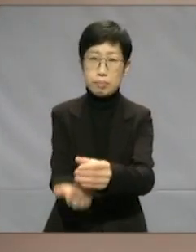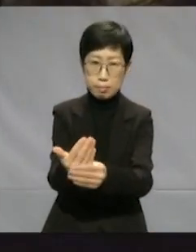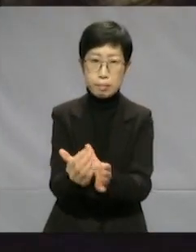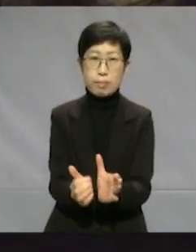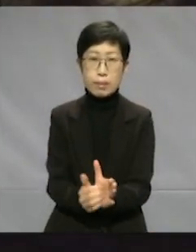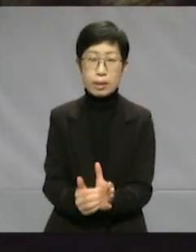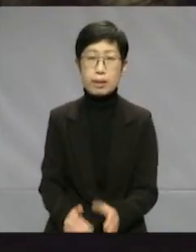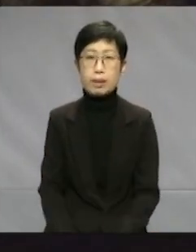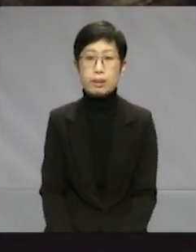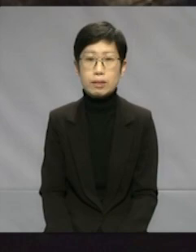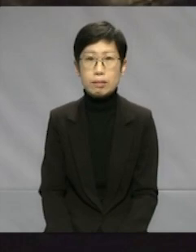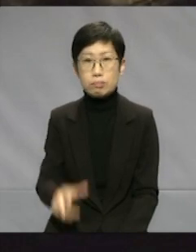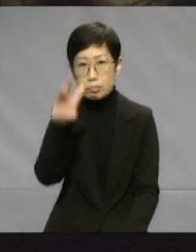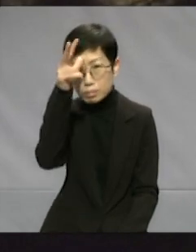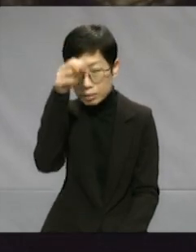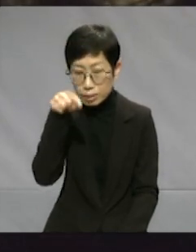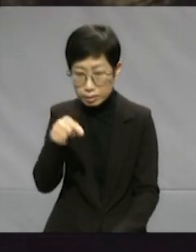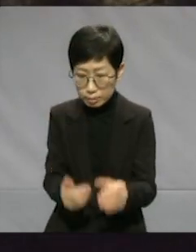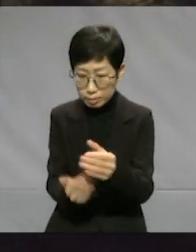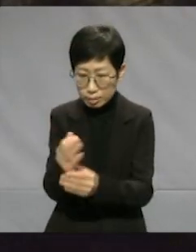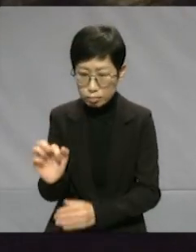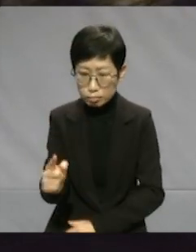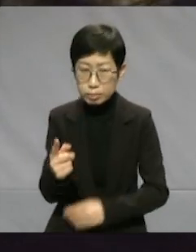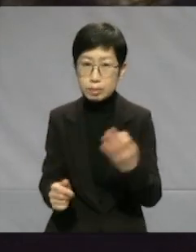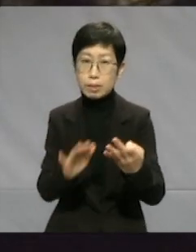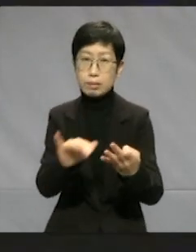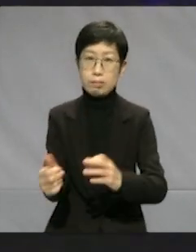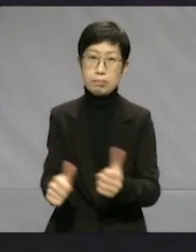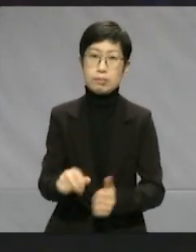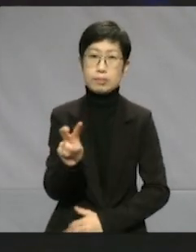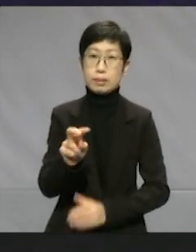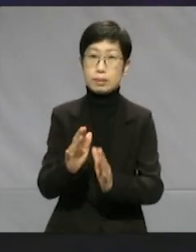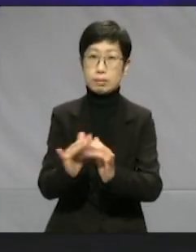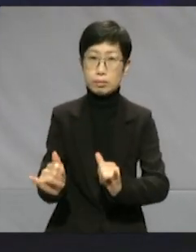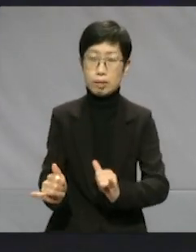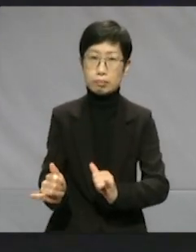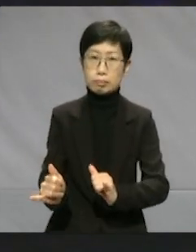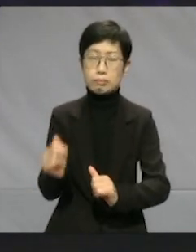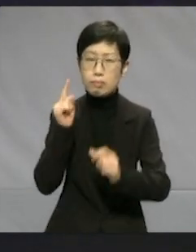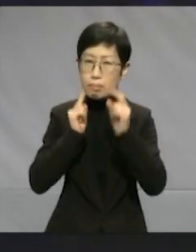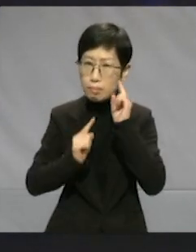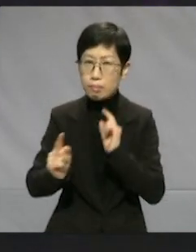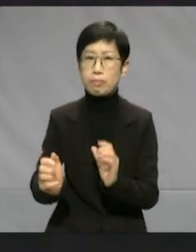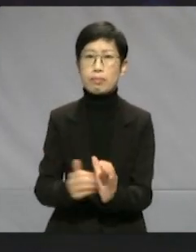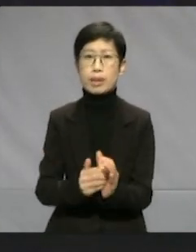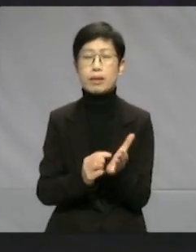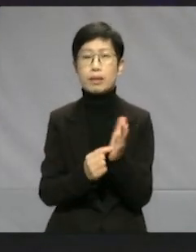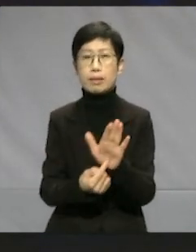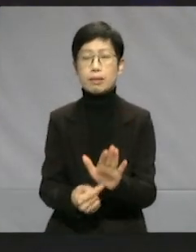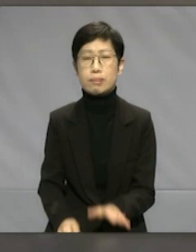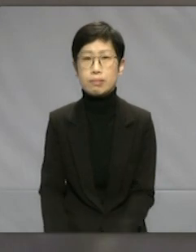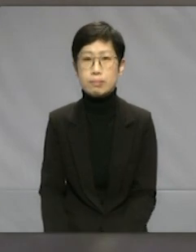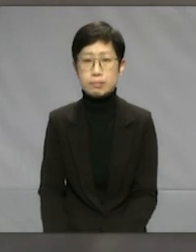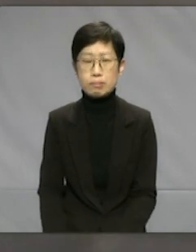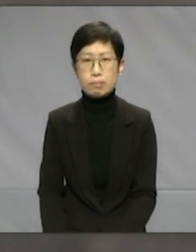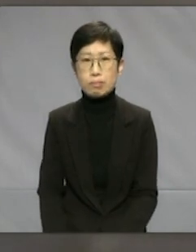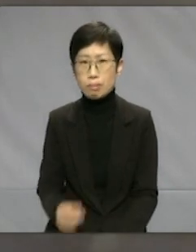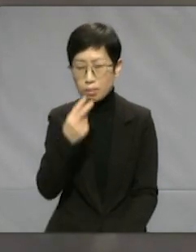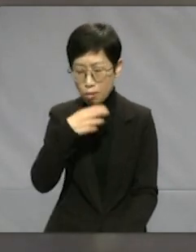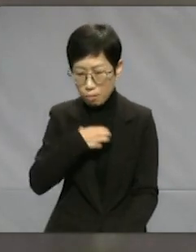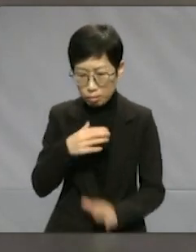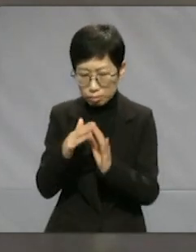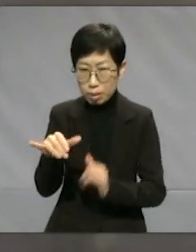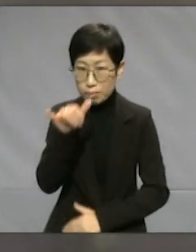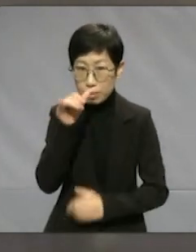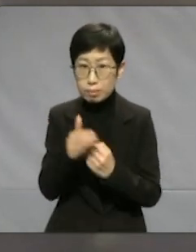벌어졌습니다. 경찰은 이 총격으로 14명이 숨지고 20여 명이 중경상을 입었다고 밝혔습니다. 위중한 부상자들이